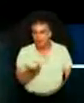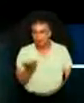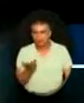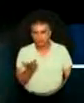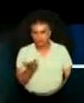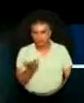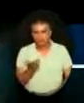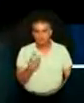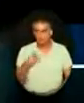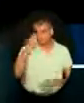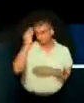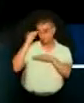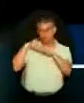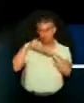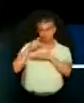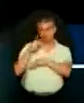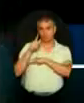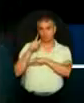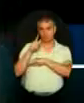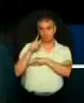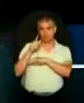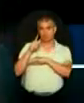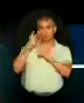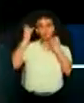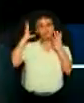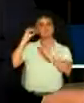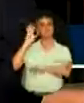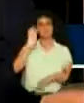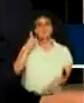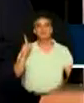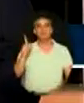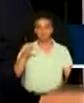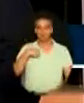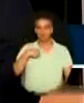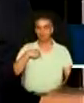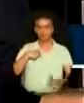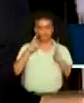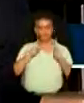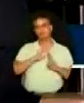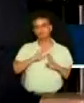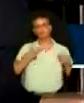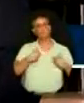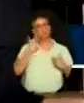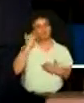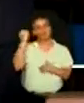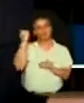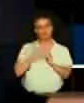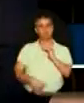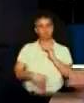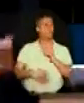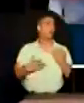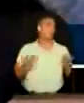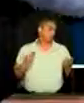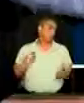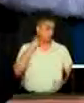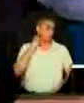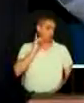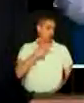אני רק רוצה להזכיר שעל תפארתו של נתניהו הייתה שאנחנו נפסיק את כל הסיוע האמריקאי. אני חושב שכך